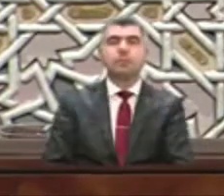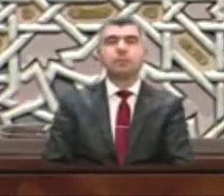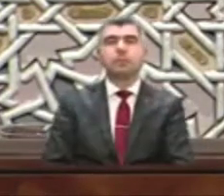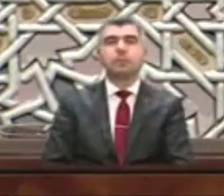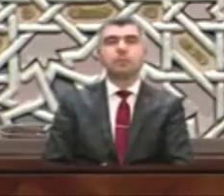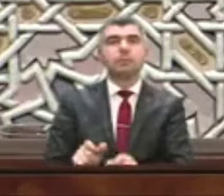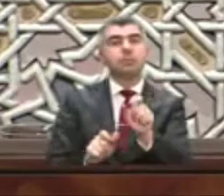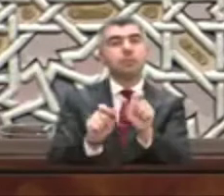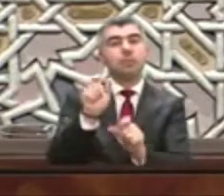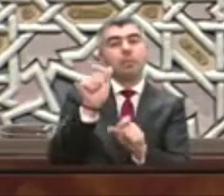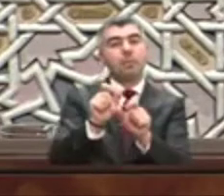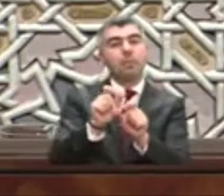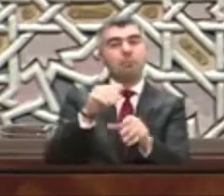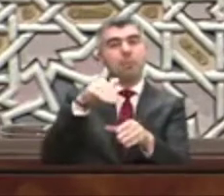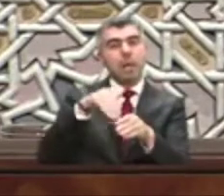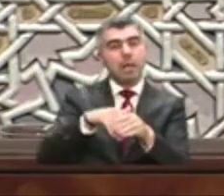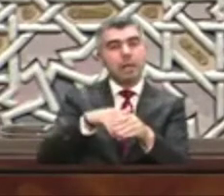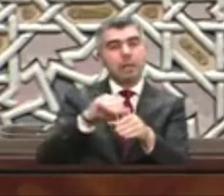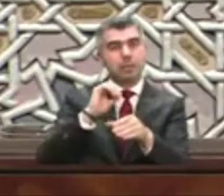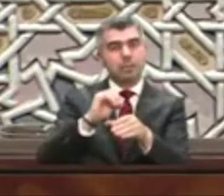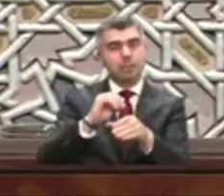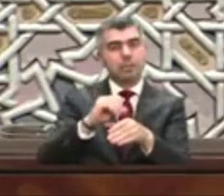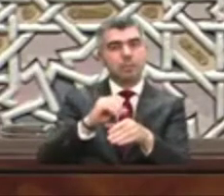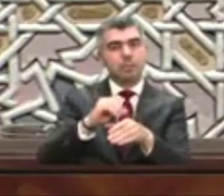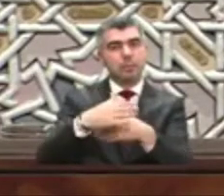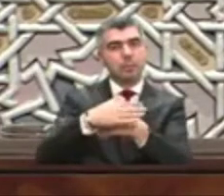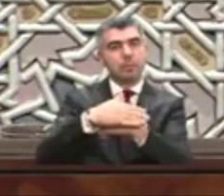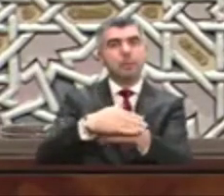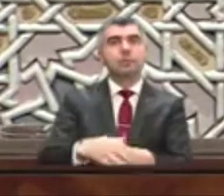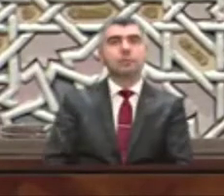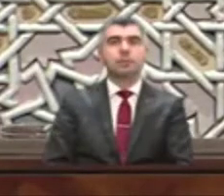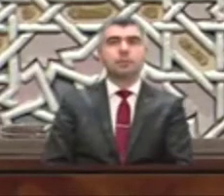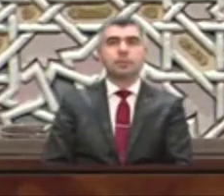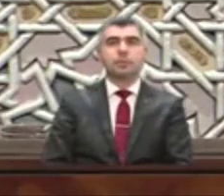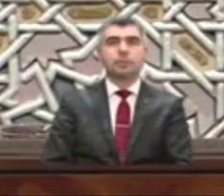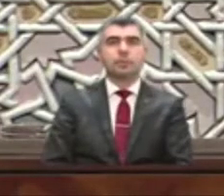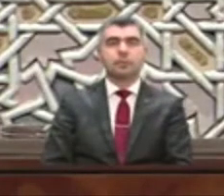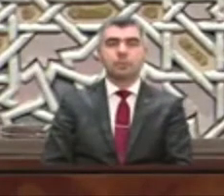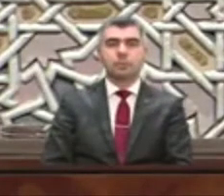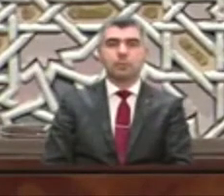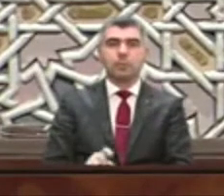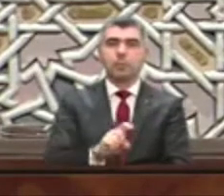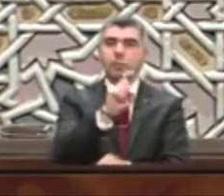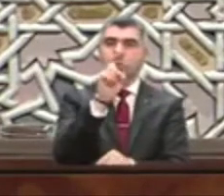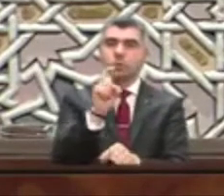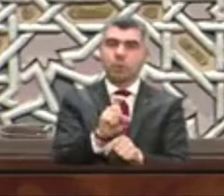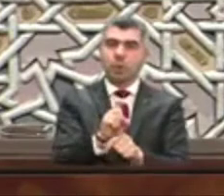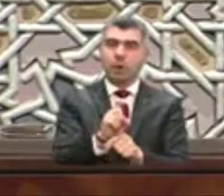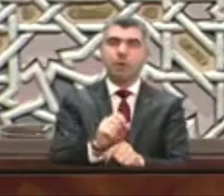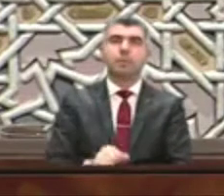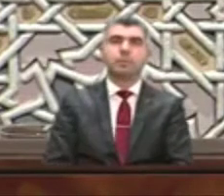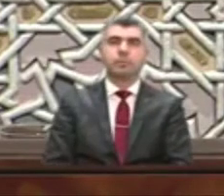النواب المحترمين من فريق التجمع الوطني الاحرار. فليتفضل.